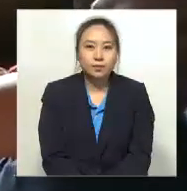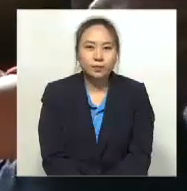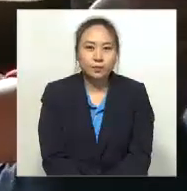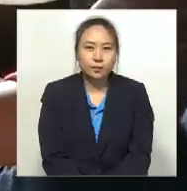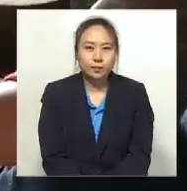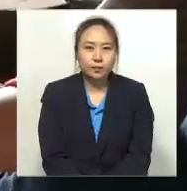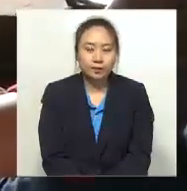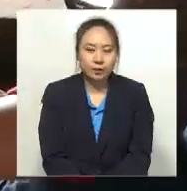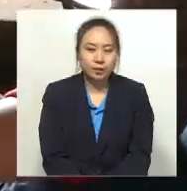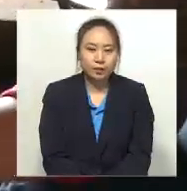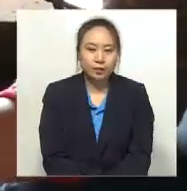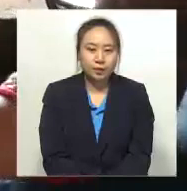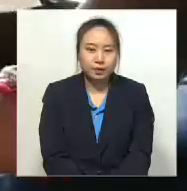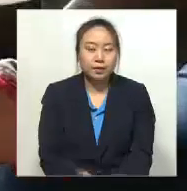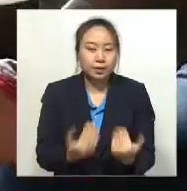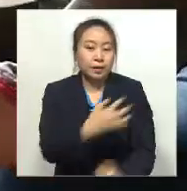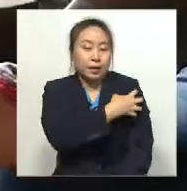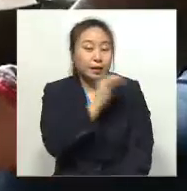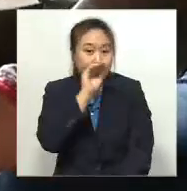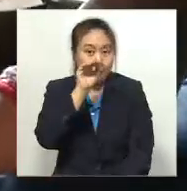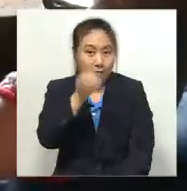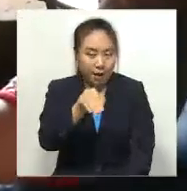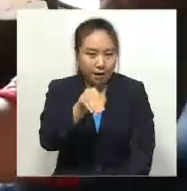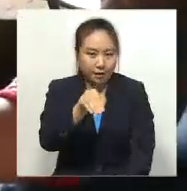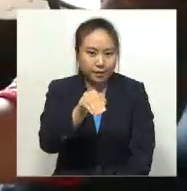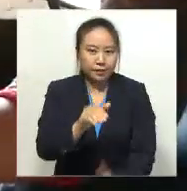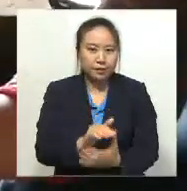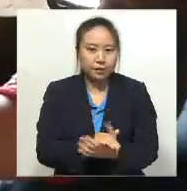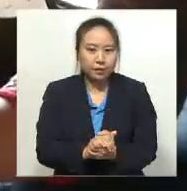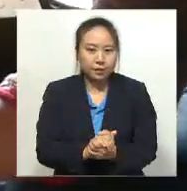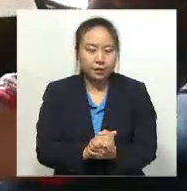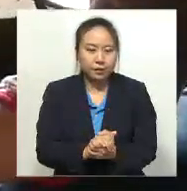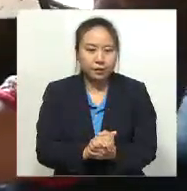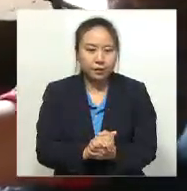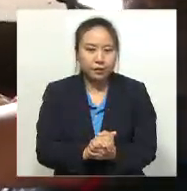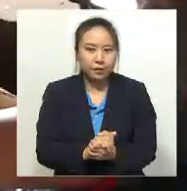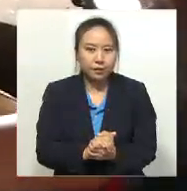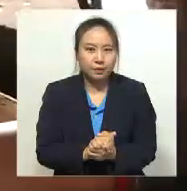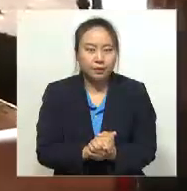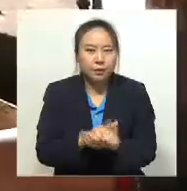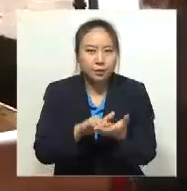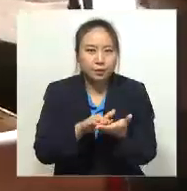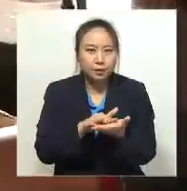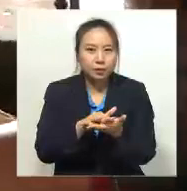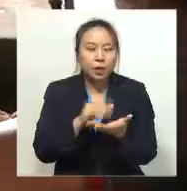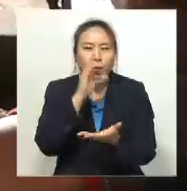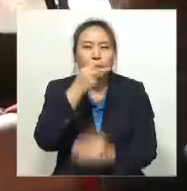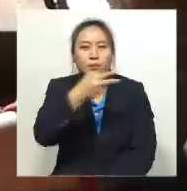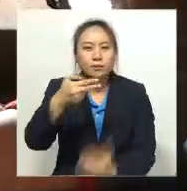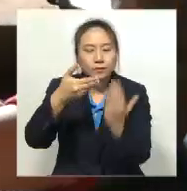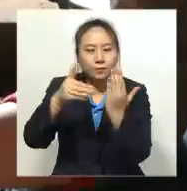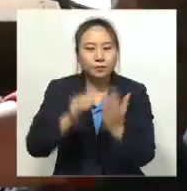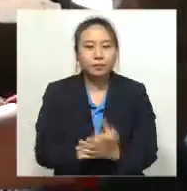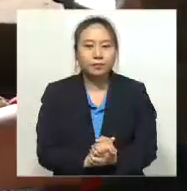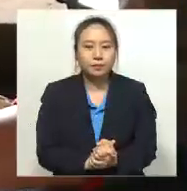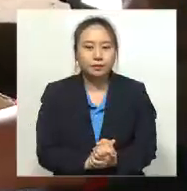ขับพิมพ์ช้าๆพุ่นเลยอันนี้เพื่อนเทศบาลเพื่อนก็ชี้ลงมาเอาไปยุ่งมือแรงว่ามือบ่ายตอนบ่ายเพื่อนจะพาขึ้นไปยุ่งเทิงหางอันนี้หางยาก